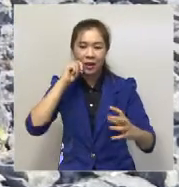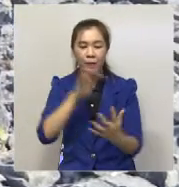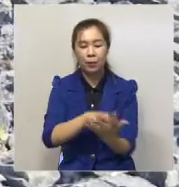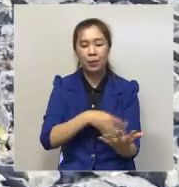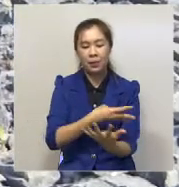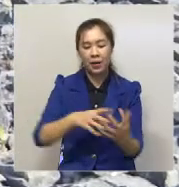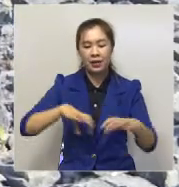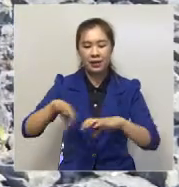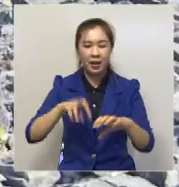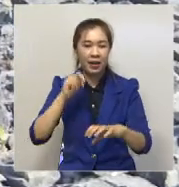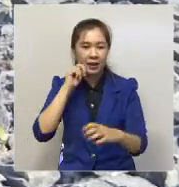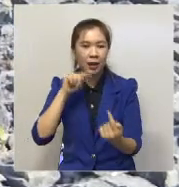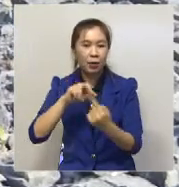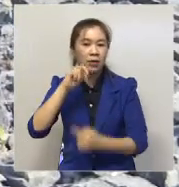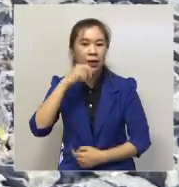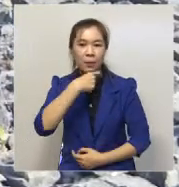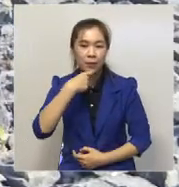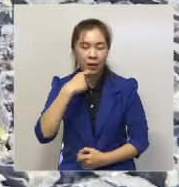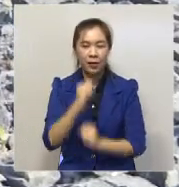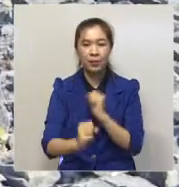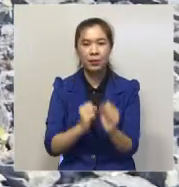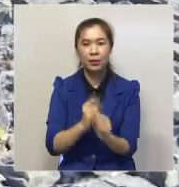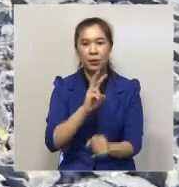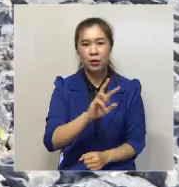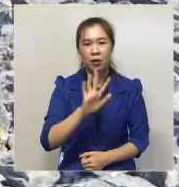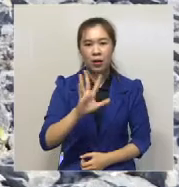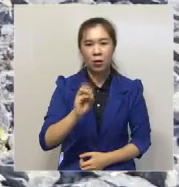แผนการจัดสรรน้ำในช่วงหน้าแล้งปี